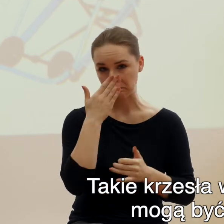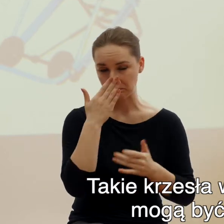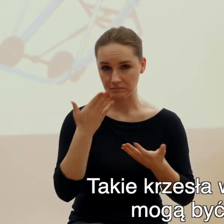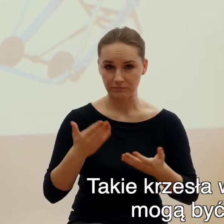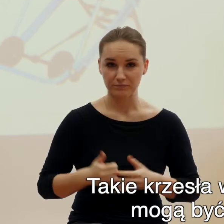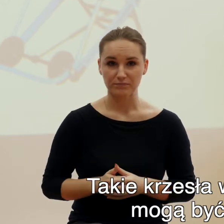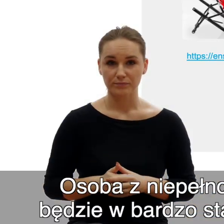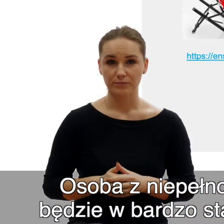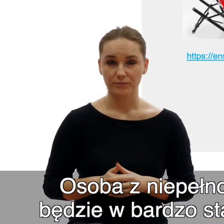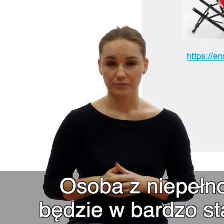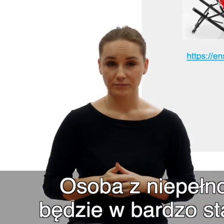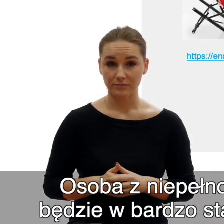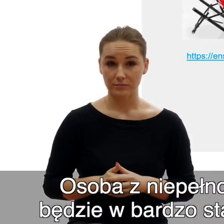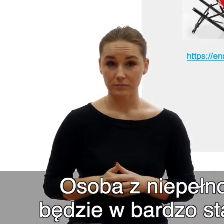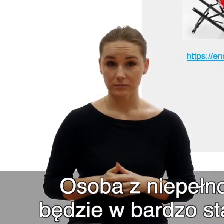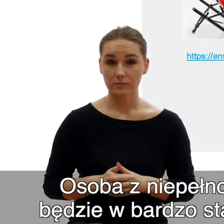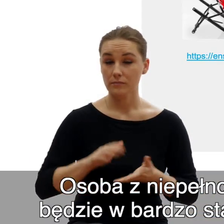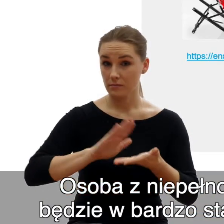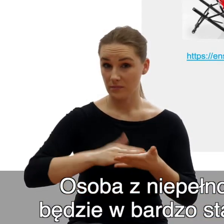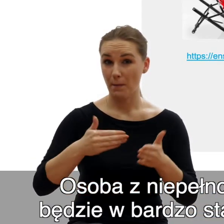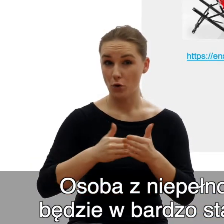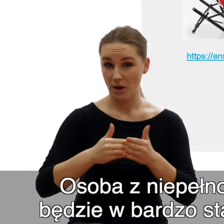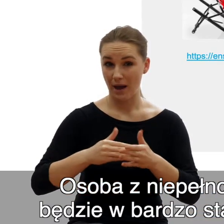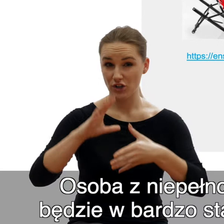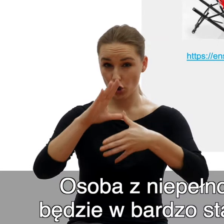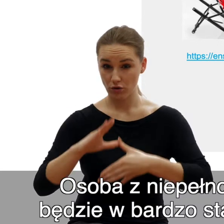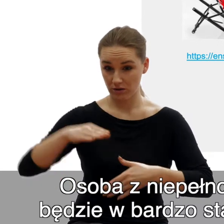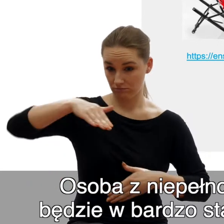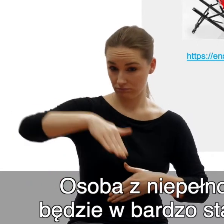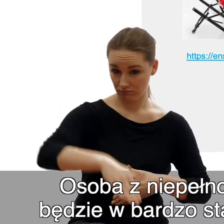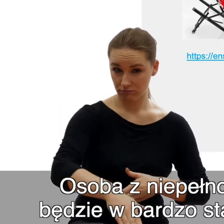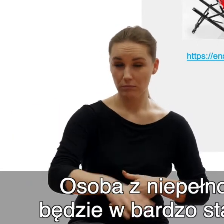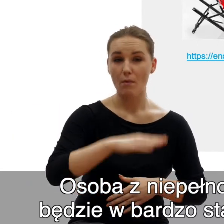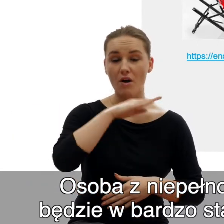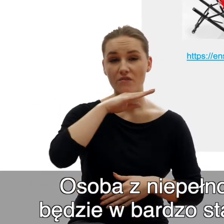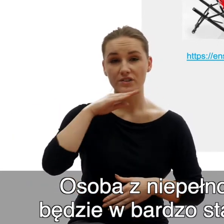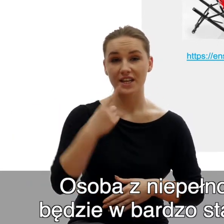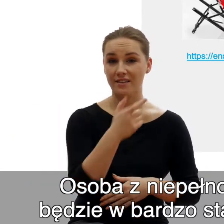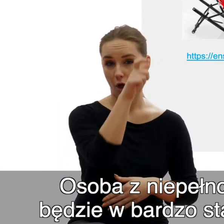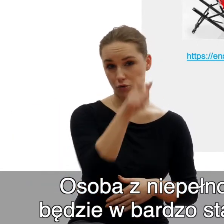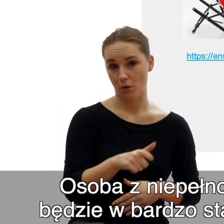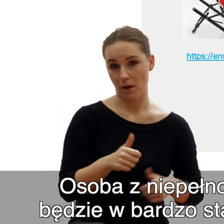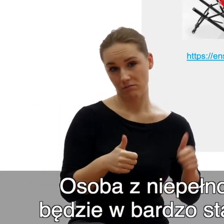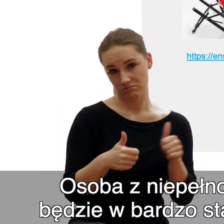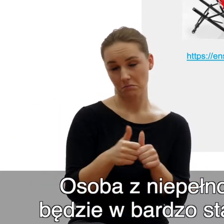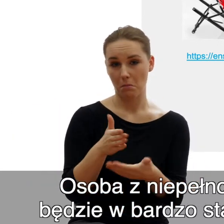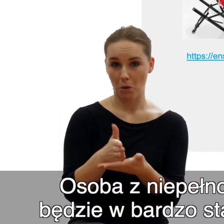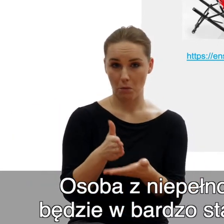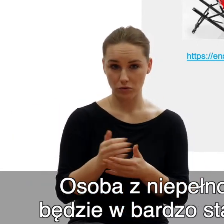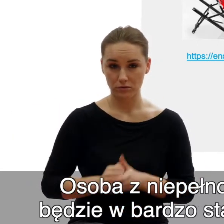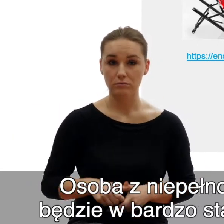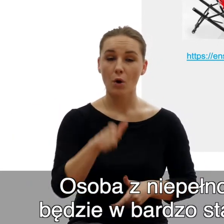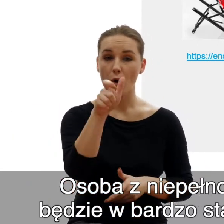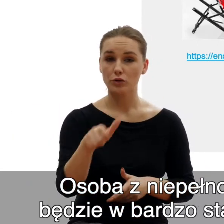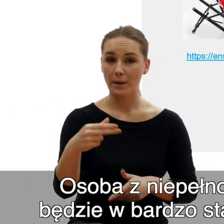operatora. Osoba z niepełnosprawnością, która na takim krześle usiądzie, będzie w bardzo